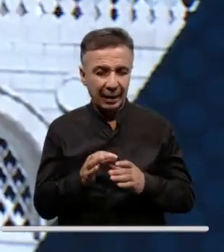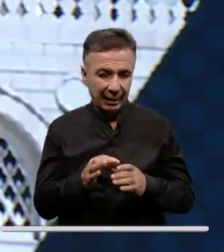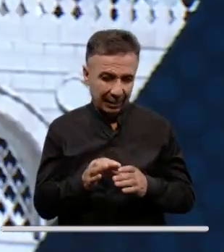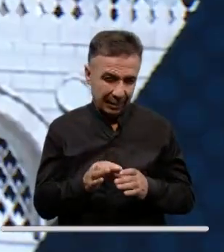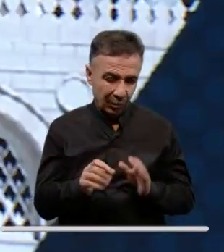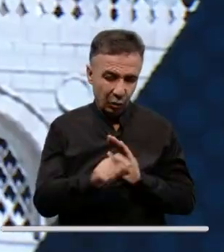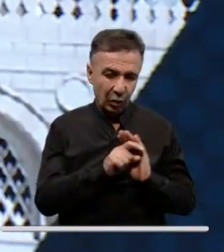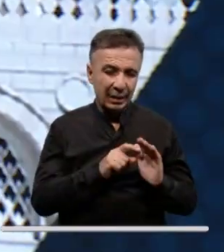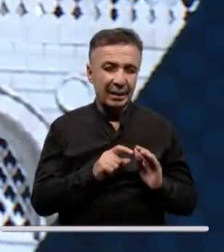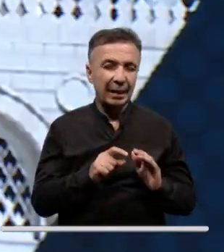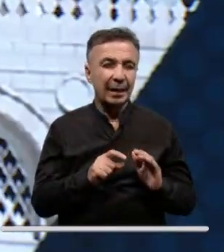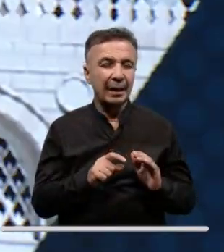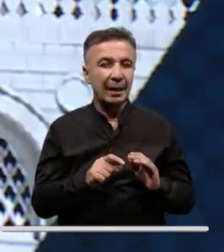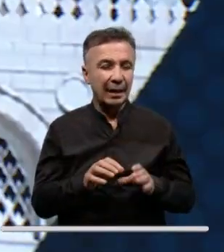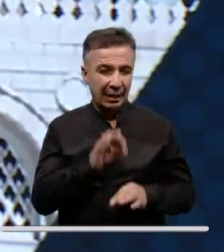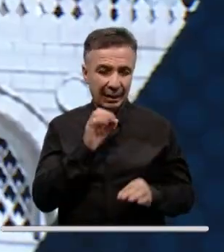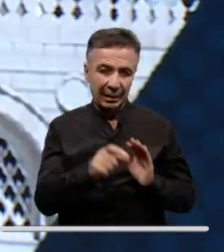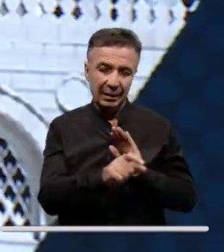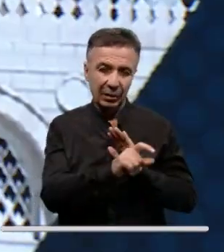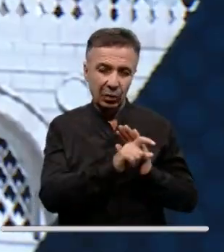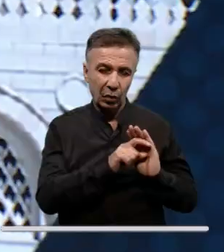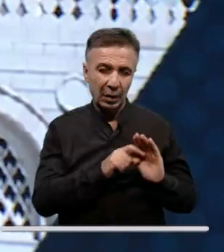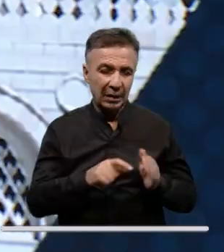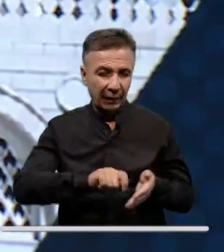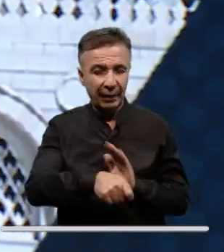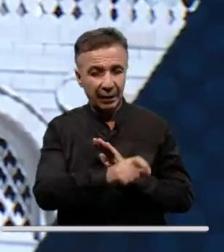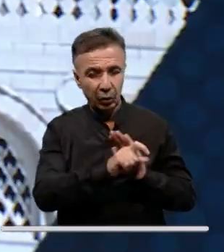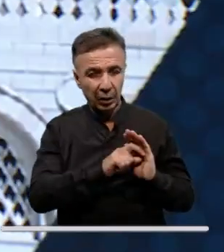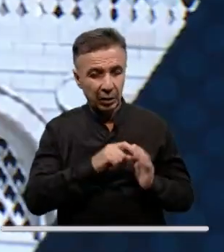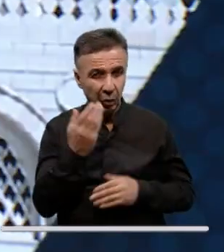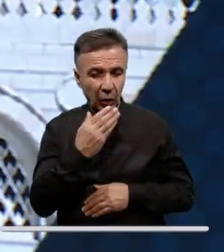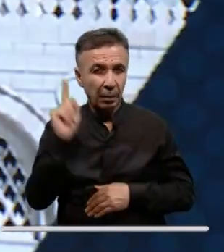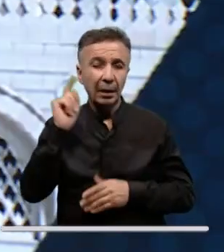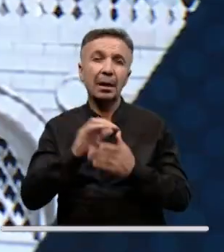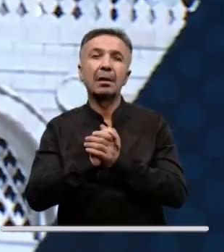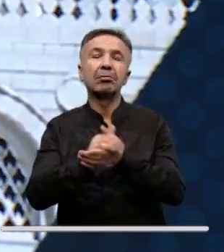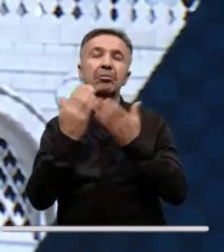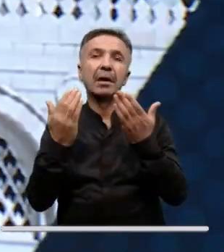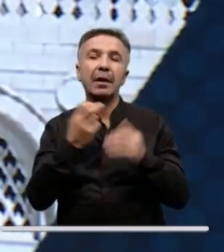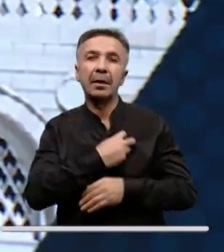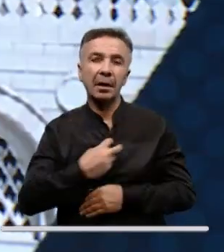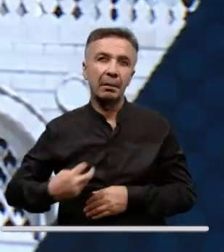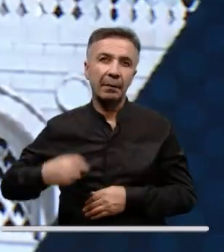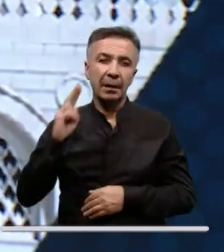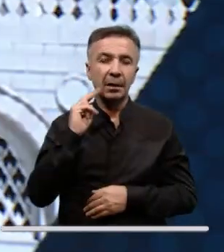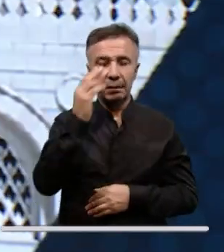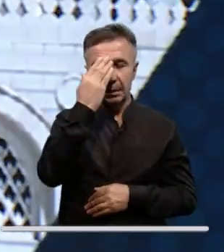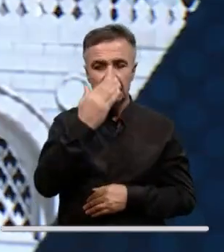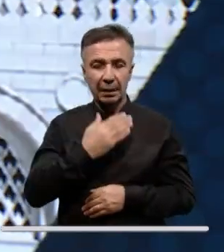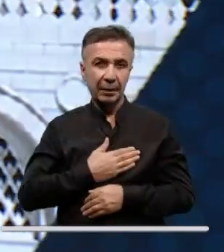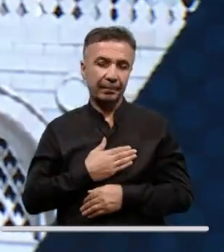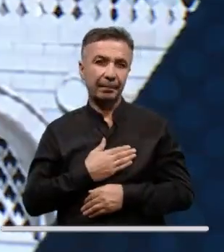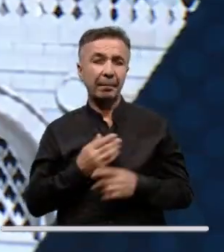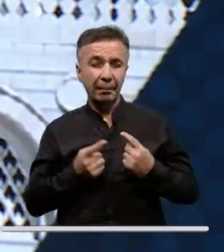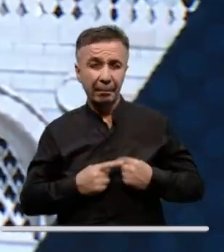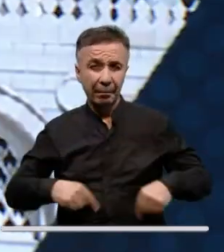şifa suresi olan Fatiha suresi okuyalım Allah'a yalvaralım her zaman peygamber efendimiz sallallahu aleyhi ve sellem'in